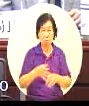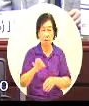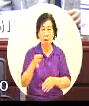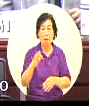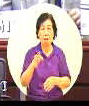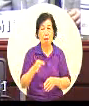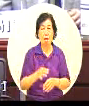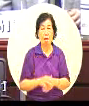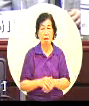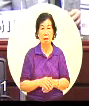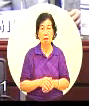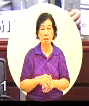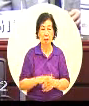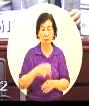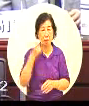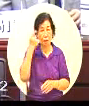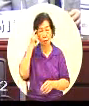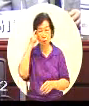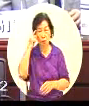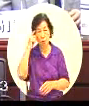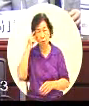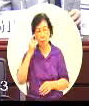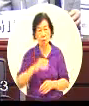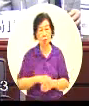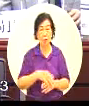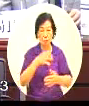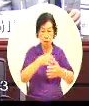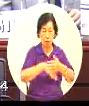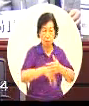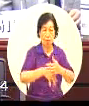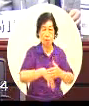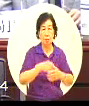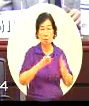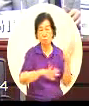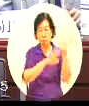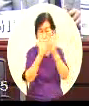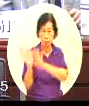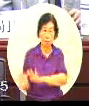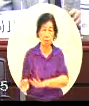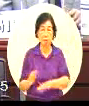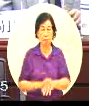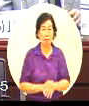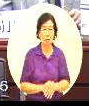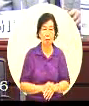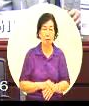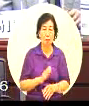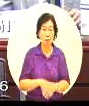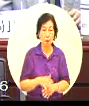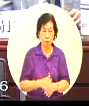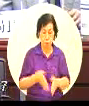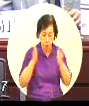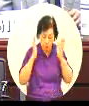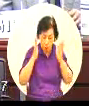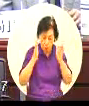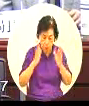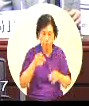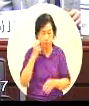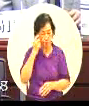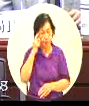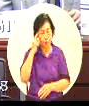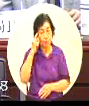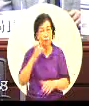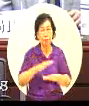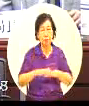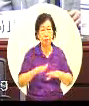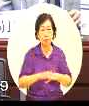想在这样的考量之下，那我们也会做非常认真的思考，也会跟